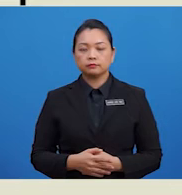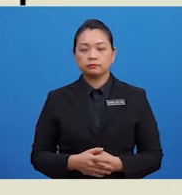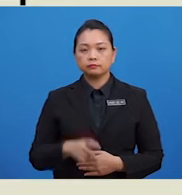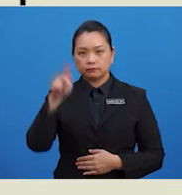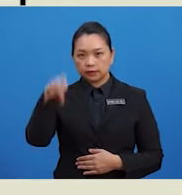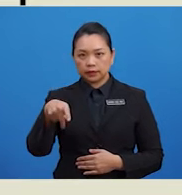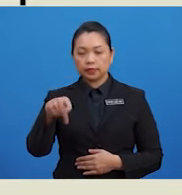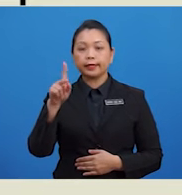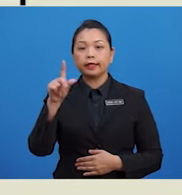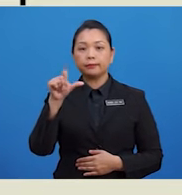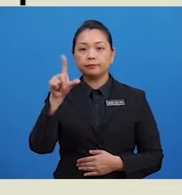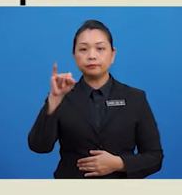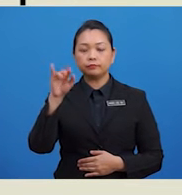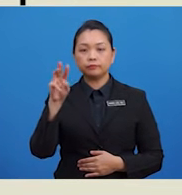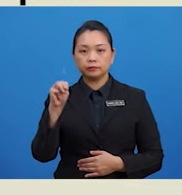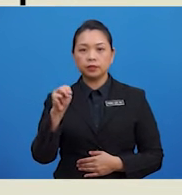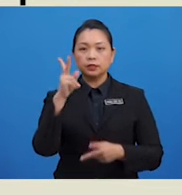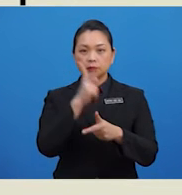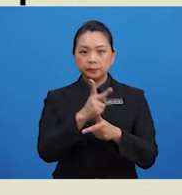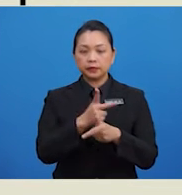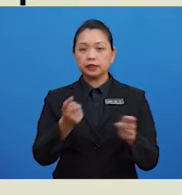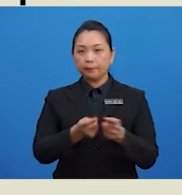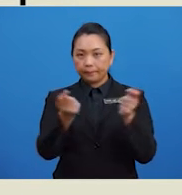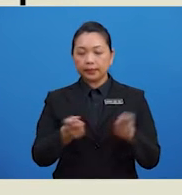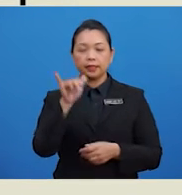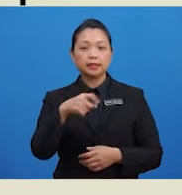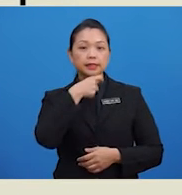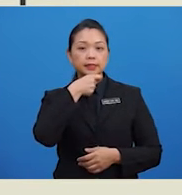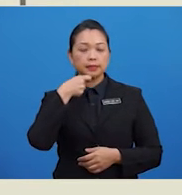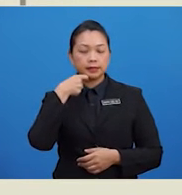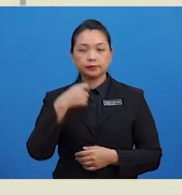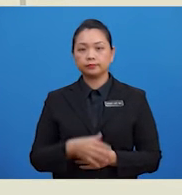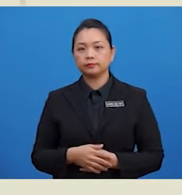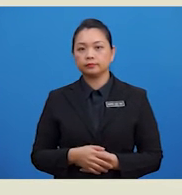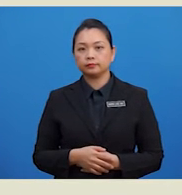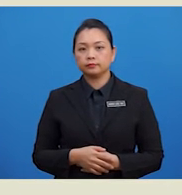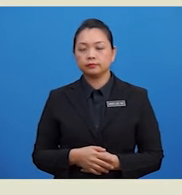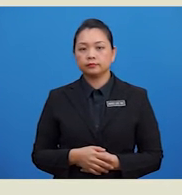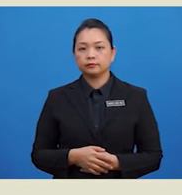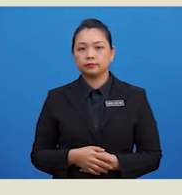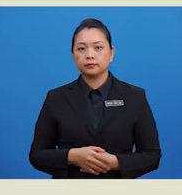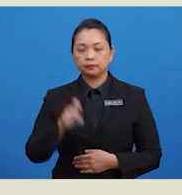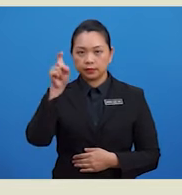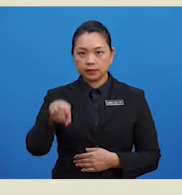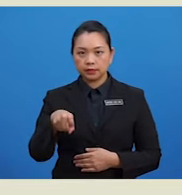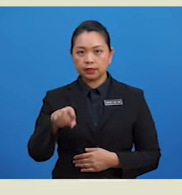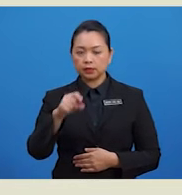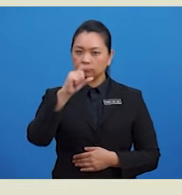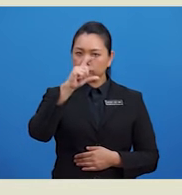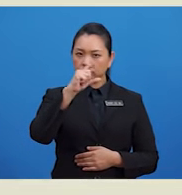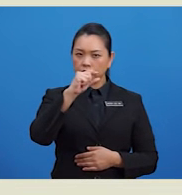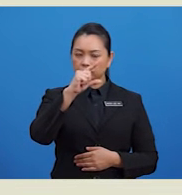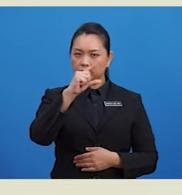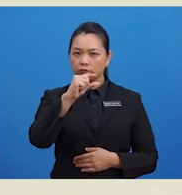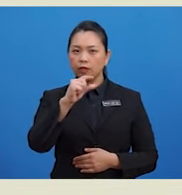Keempat, pastikan kalium permanganat disimpan di tempat yang kering. Kelima, pastikan sukatan